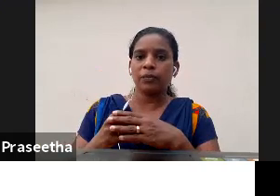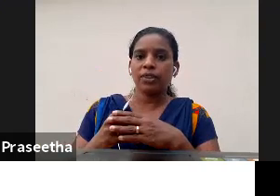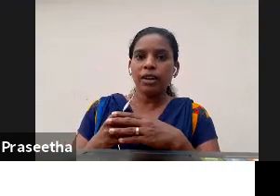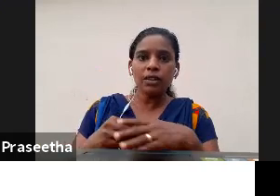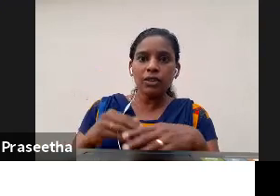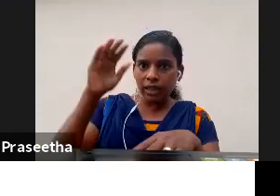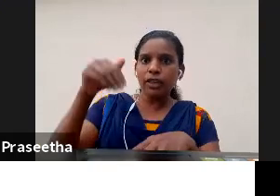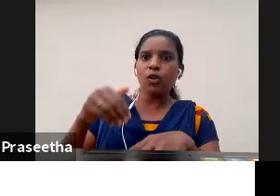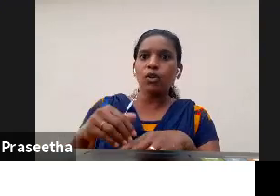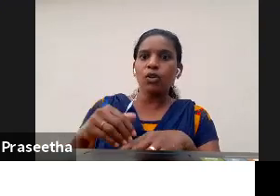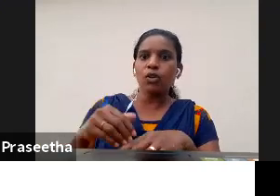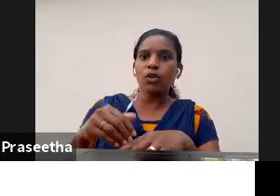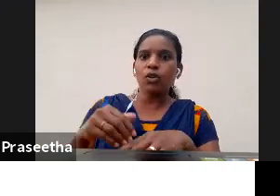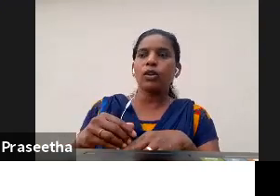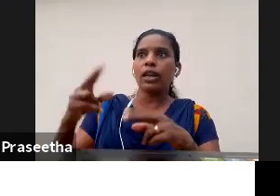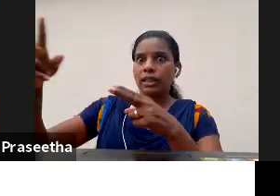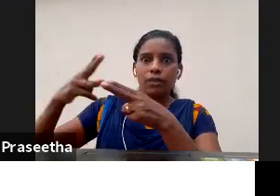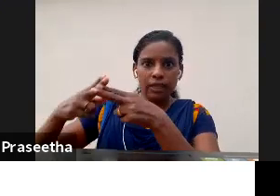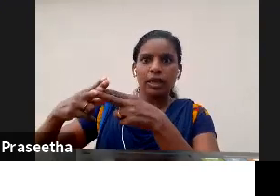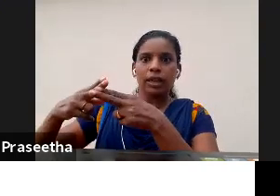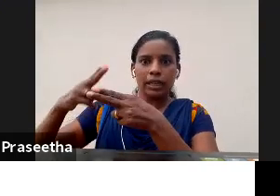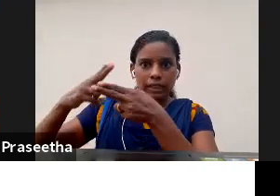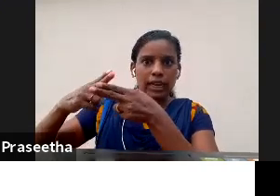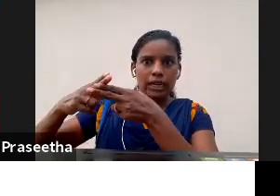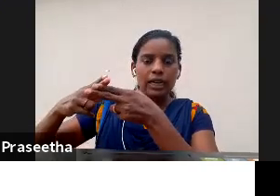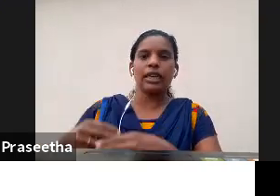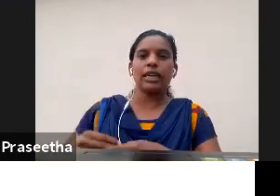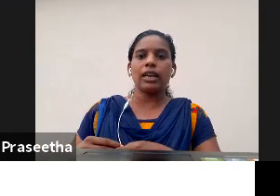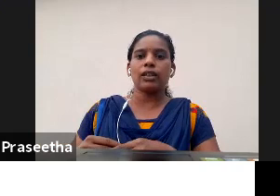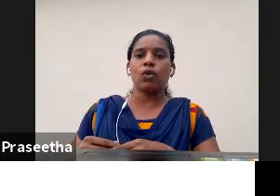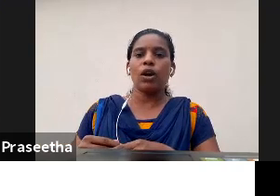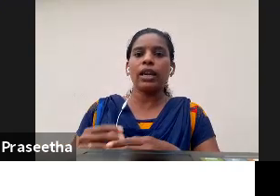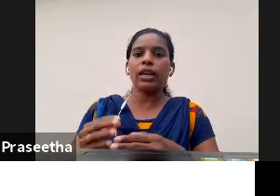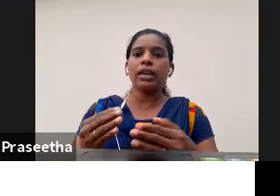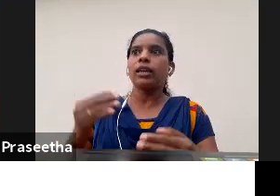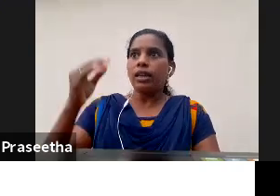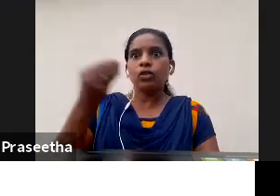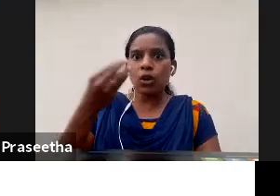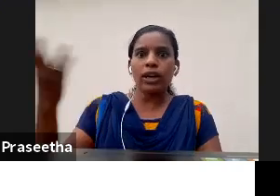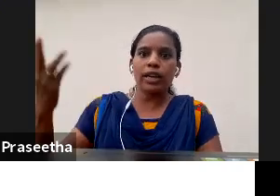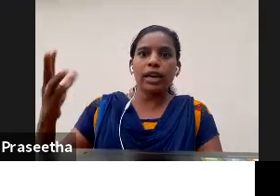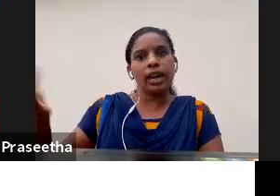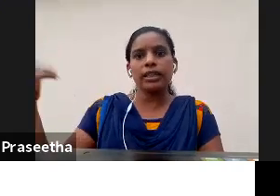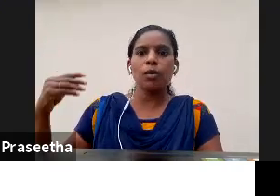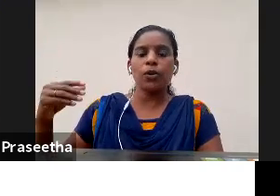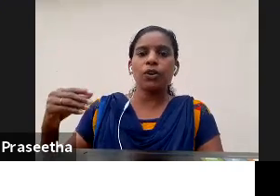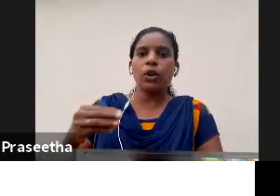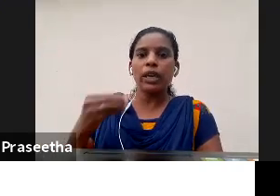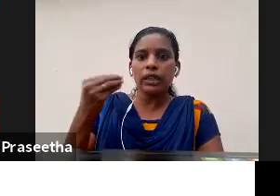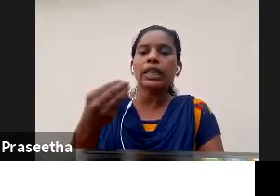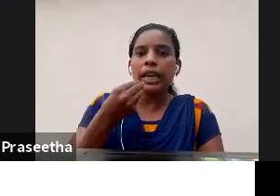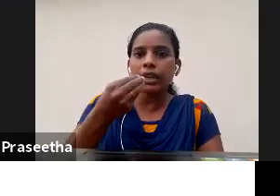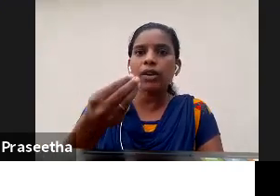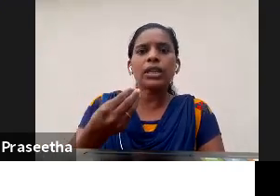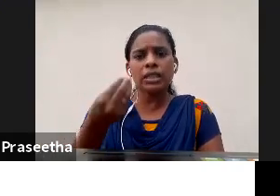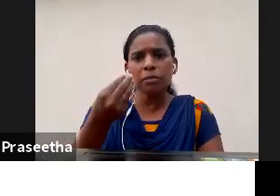ചെയ്യും. എന്ന് വെച്ചാല് ഇങ്ങോട്ട് വായെന്നോ അല്ലെങ്കിൽ അത് അവിടെ ഇത്ര ഇത്രയാണ് കട്ട് ചെയ്യേണ്ടതെന്നോ അല്ലെങ്കിൽ ചോറ് കഴിക്കാറായി നിങ്ങൾ പൊയ്ക്കുമെന്നോ